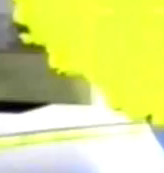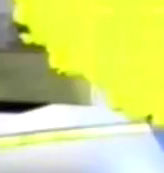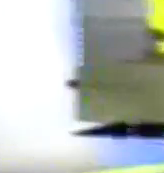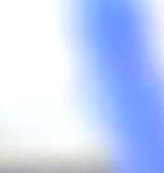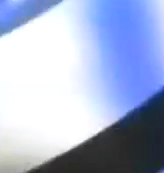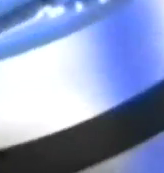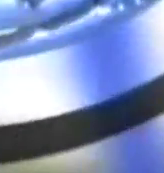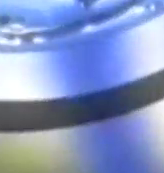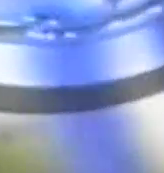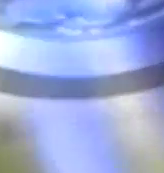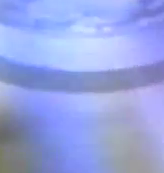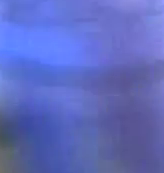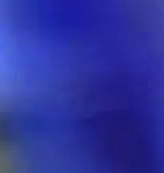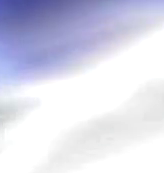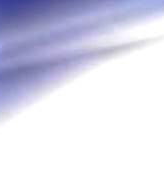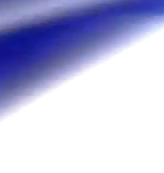Музика